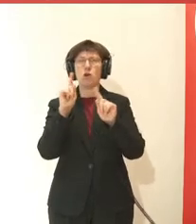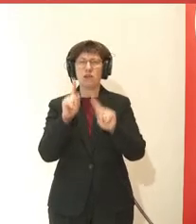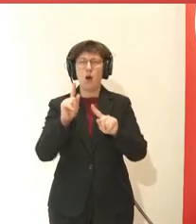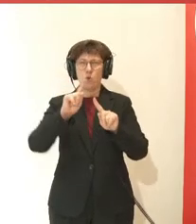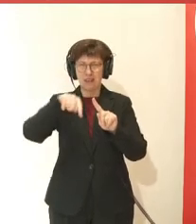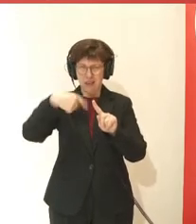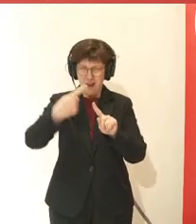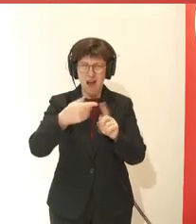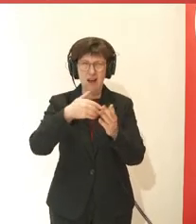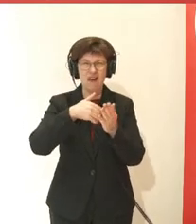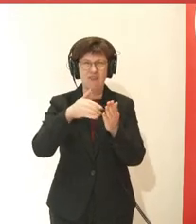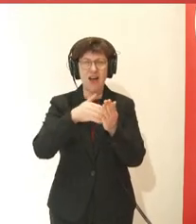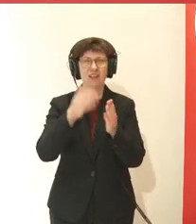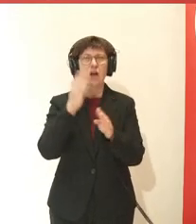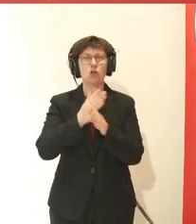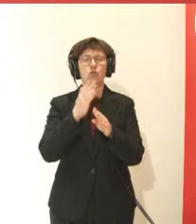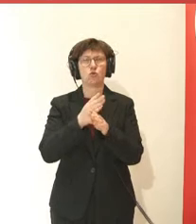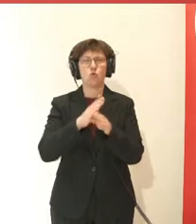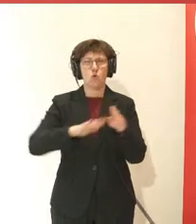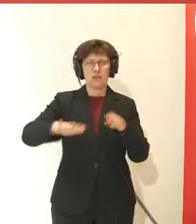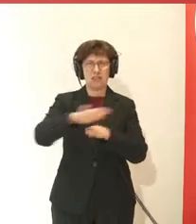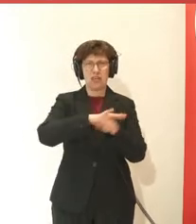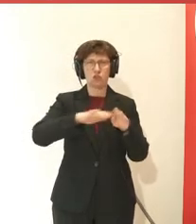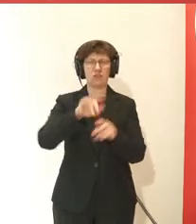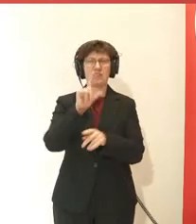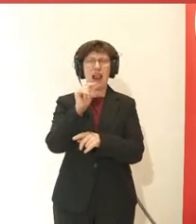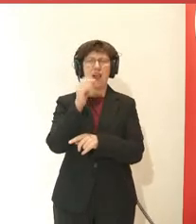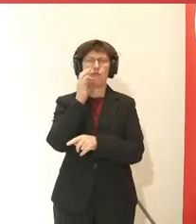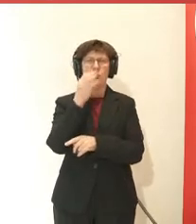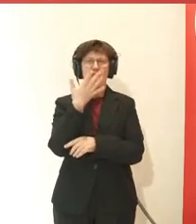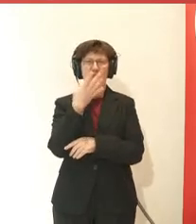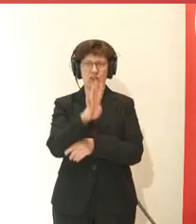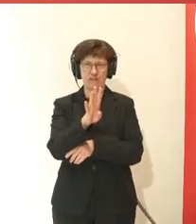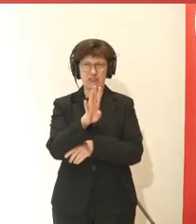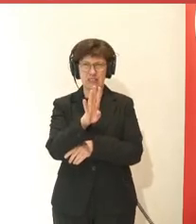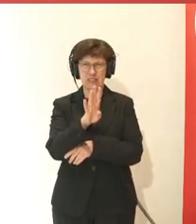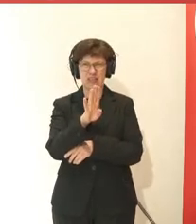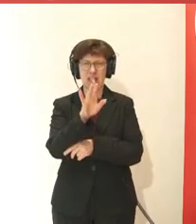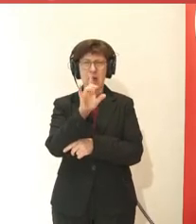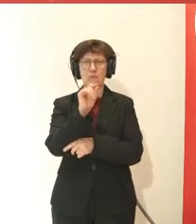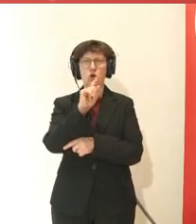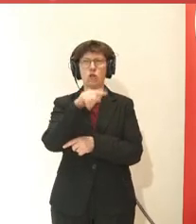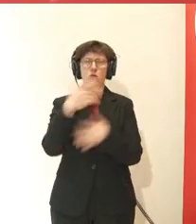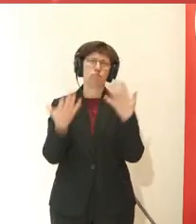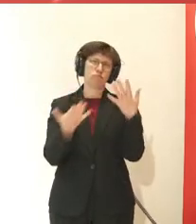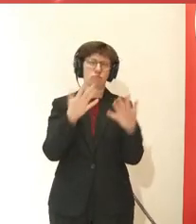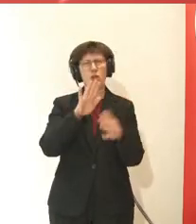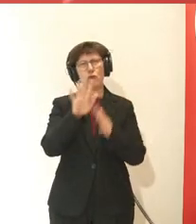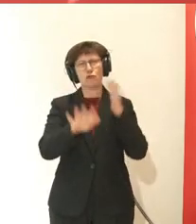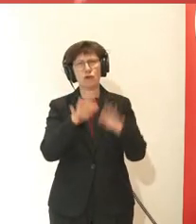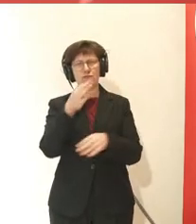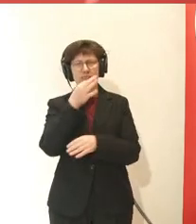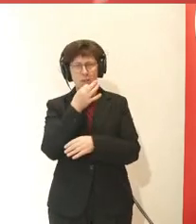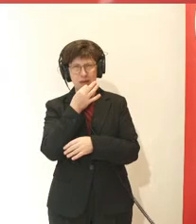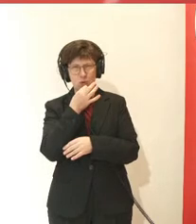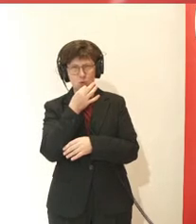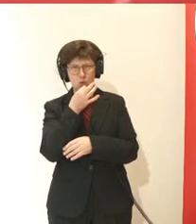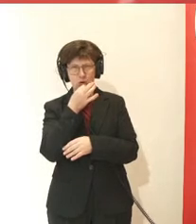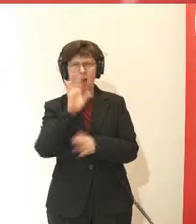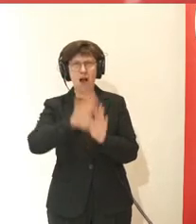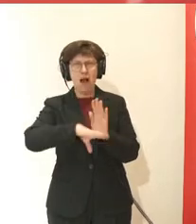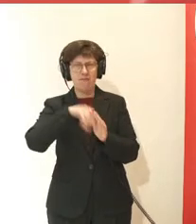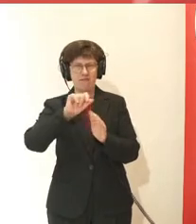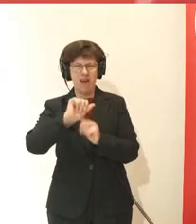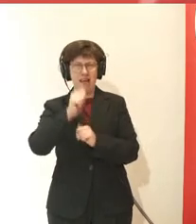danach geht es weiter schon in den sessions um 11 uhr 45 das heißt in gut 15 minuten fängt